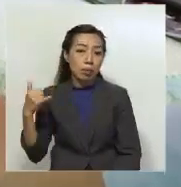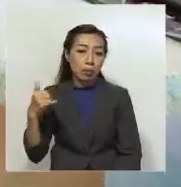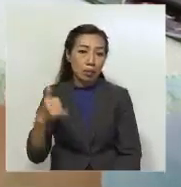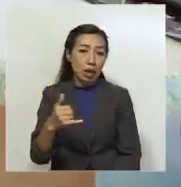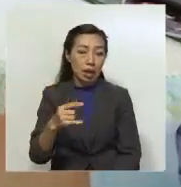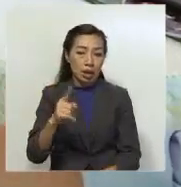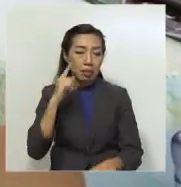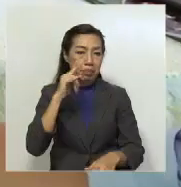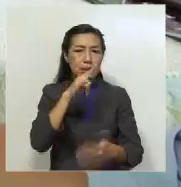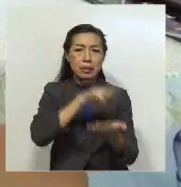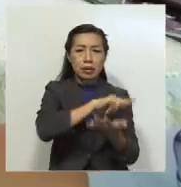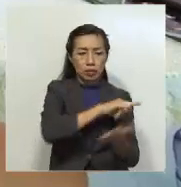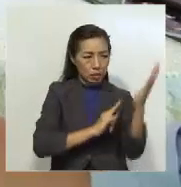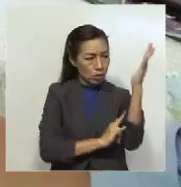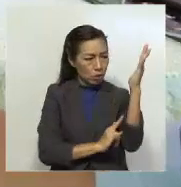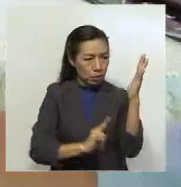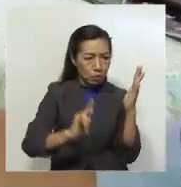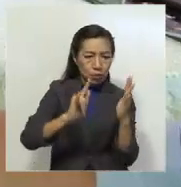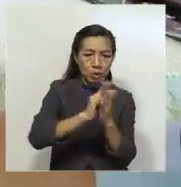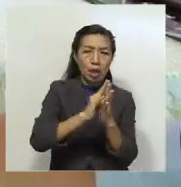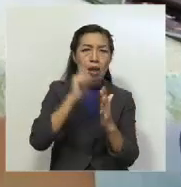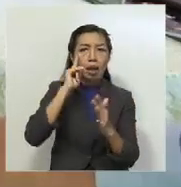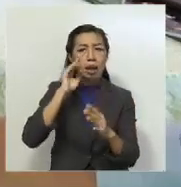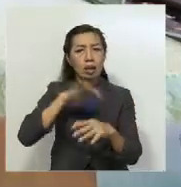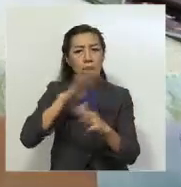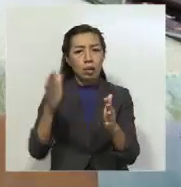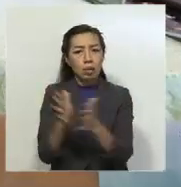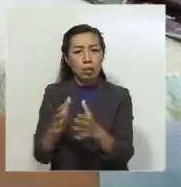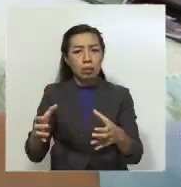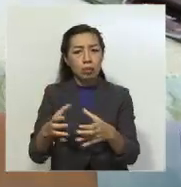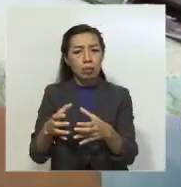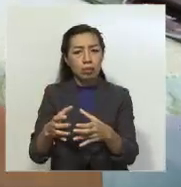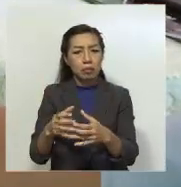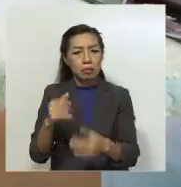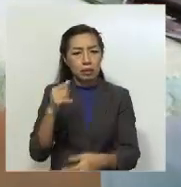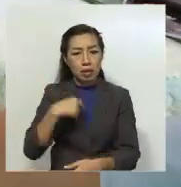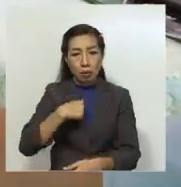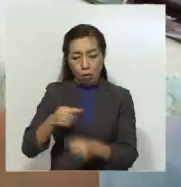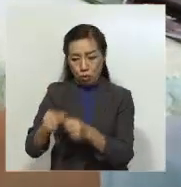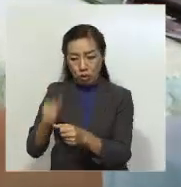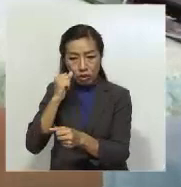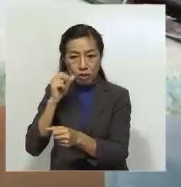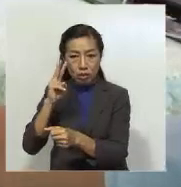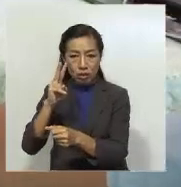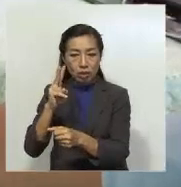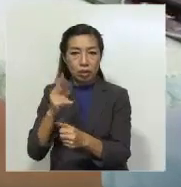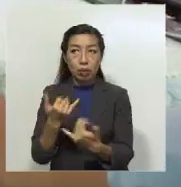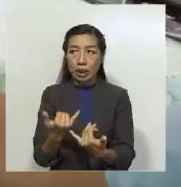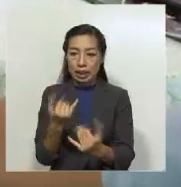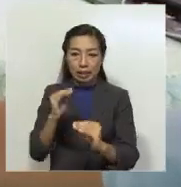อีกเรื่องนึง10กว่าคนด้วยก็รวมกันทั้งหมดแล้วก็คืนนึงผม2คืนแล้วก็คืนที่3คืน